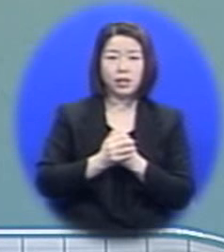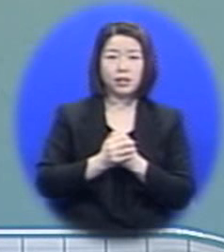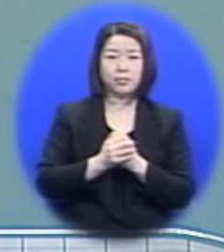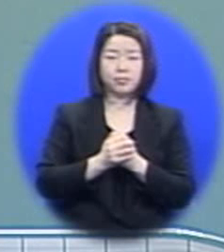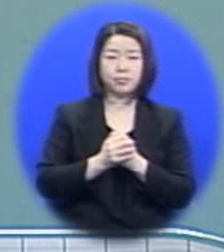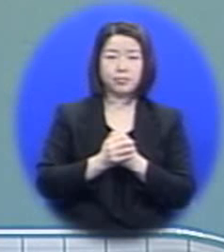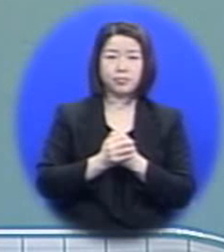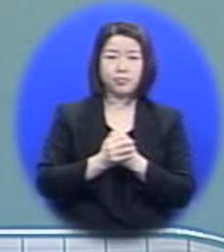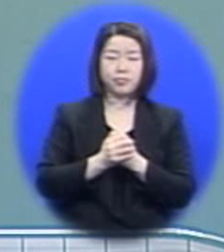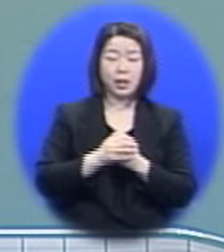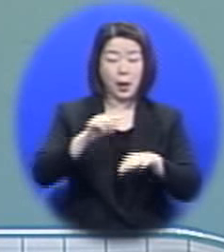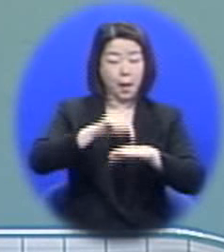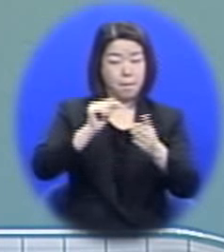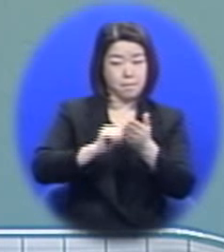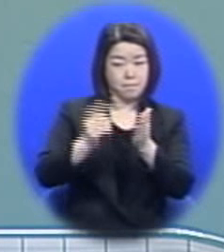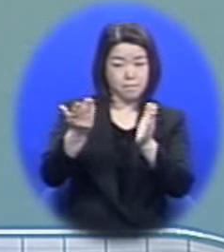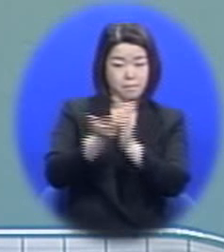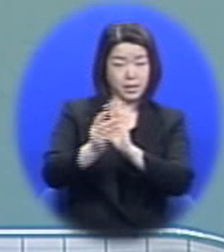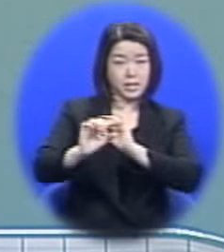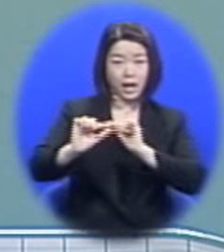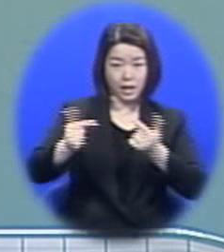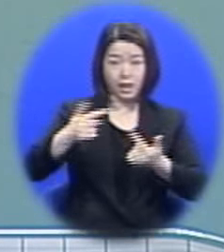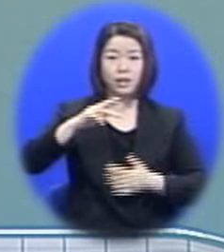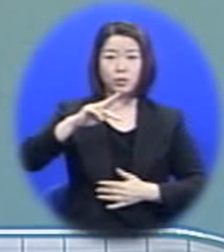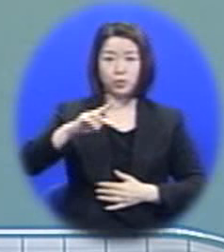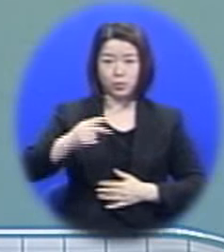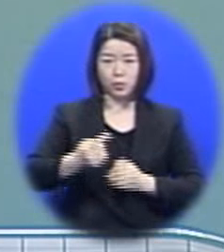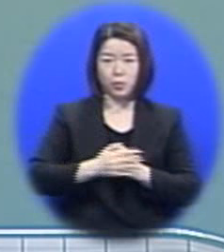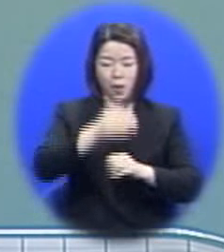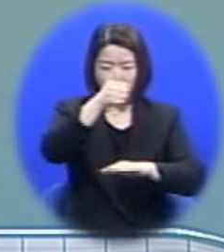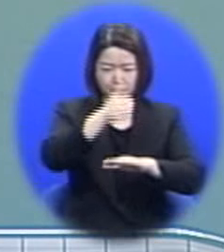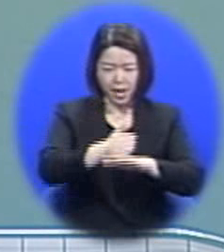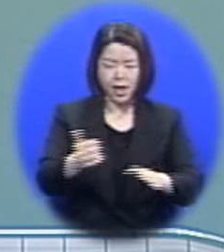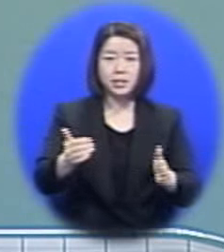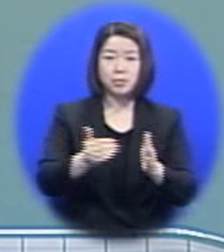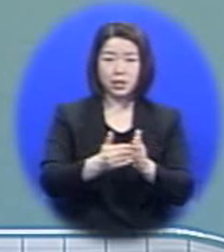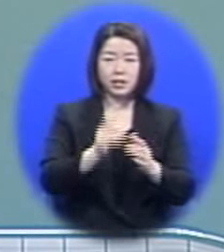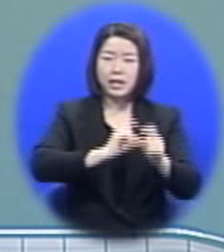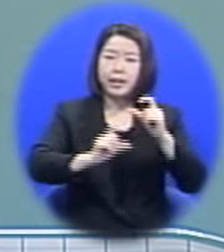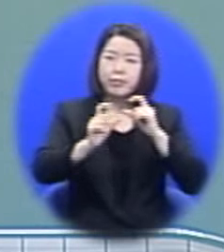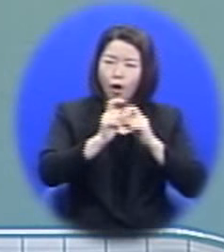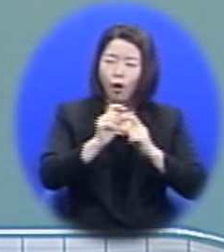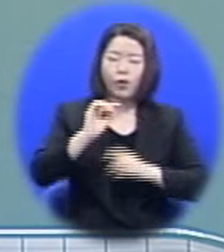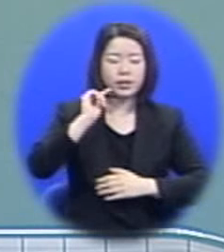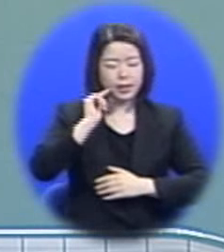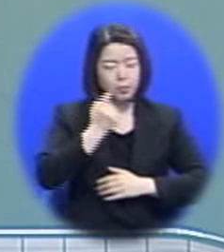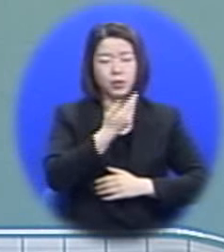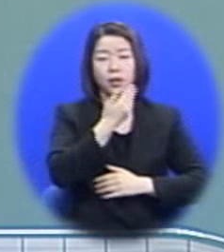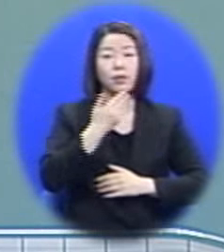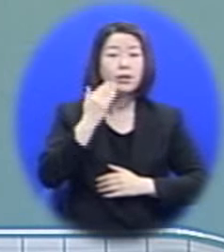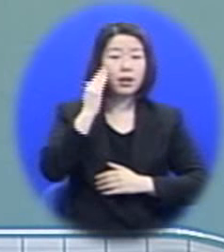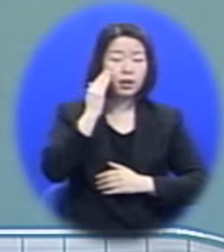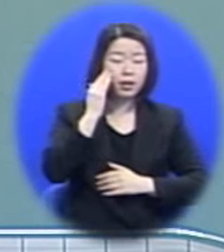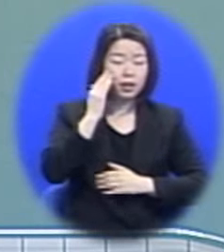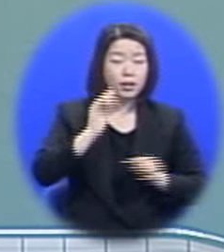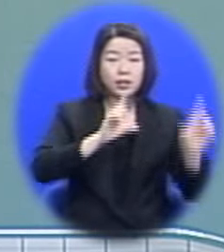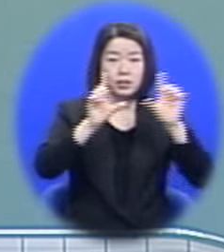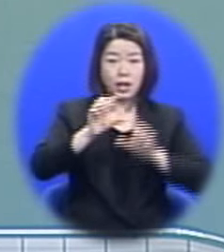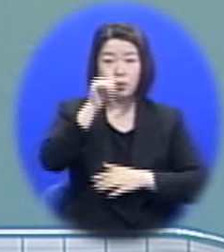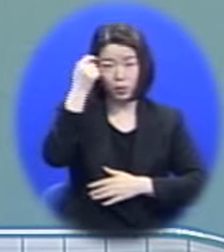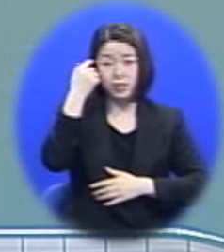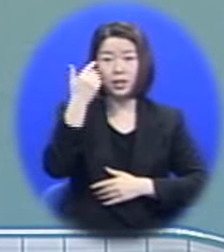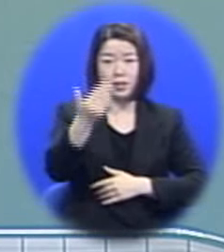그러니까 마음이 안 들어도 끝까지 더 치장하고 그렇게